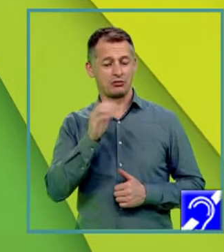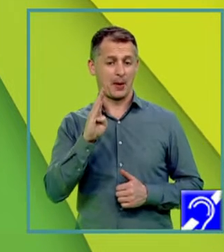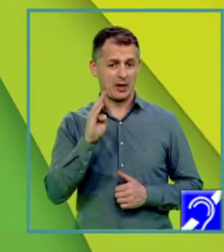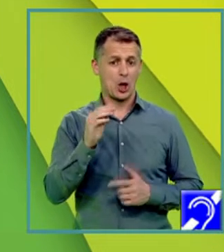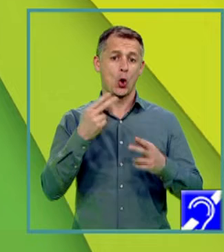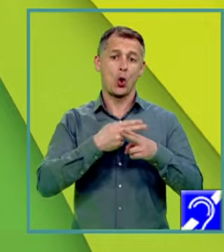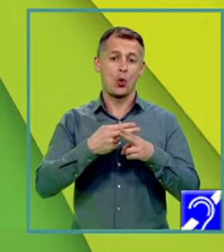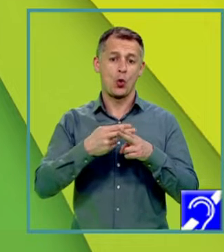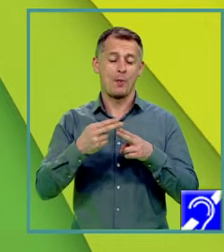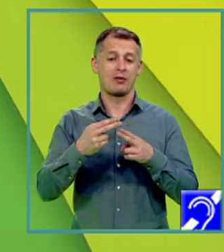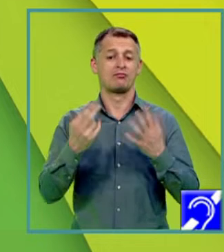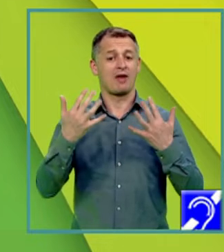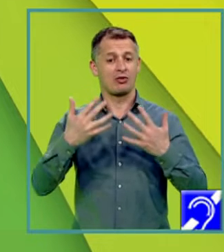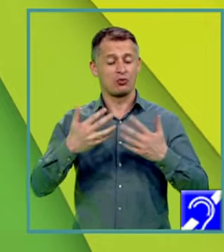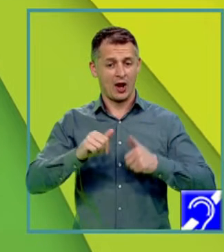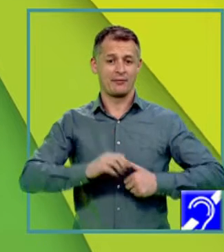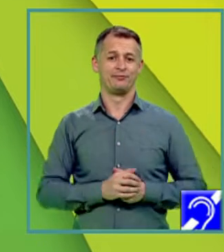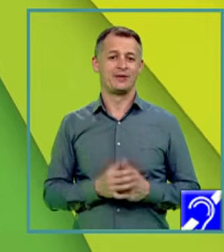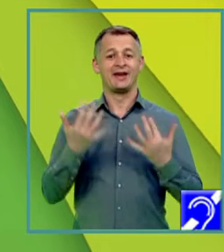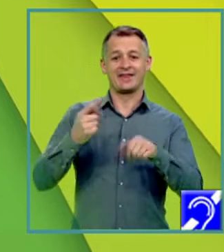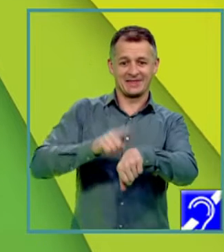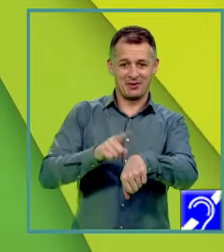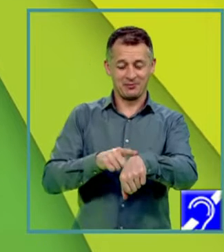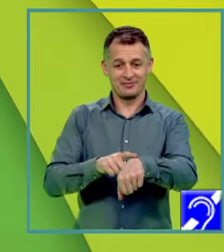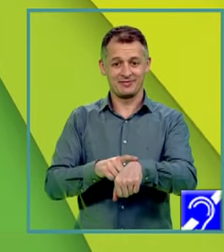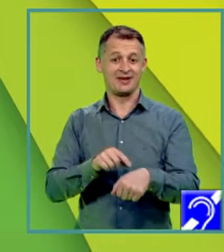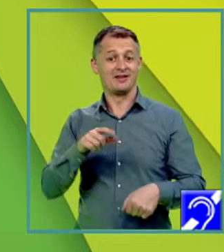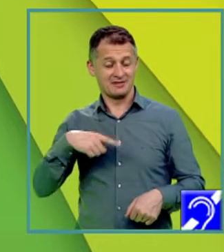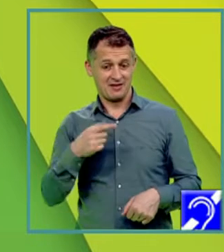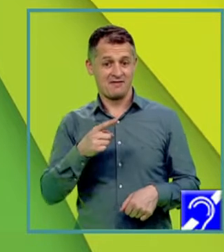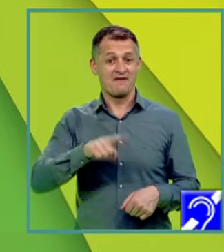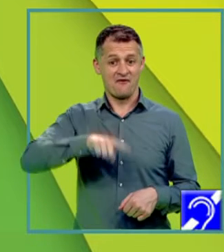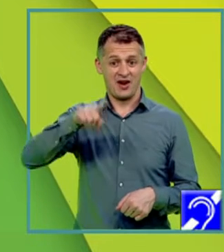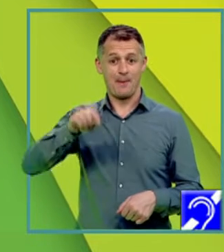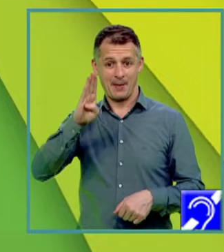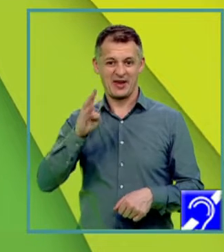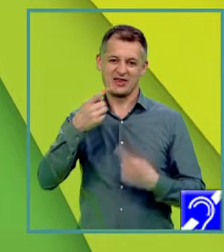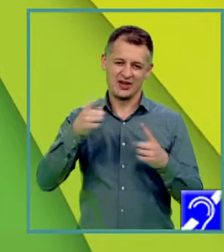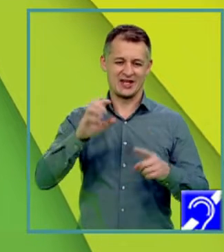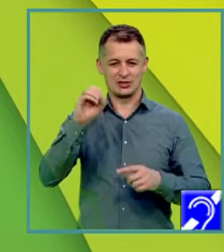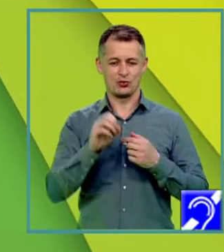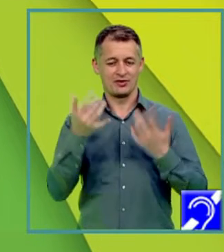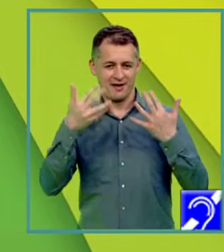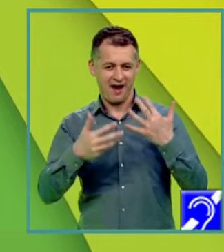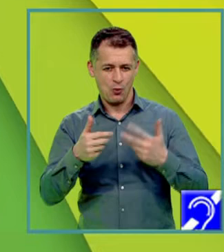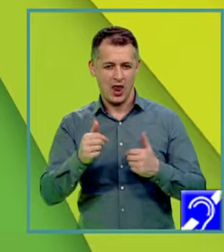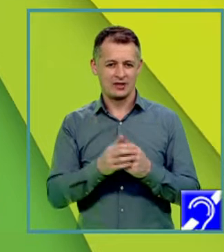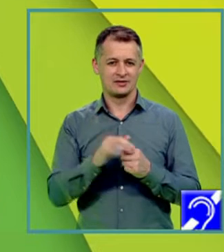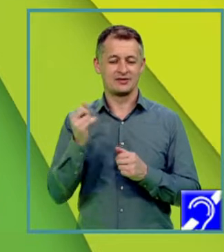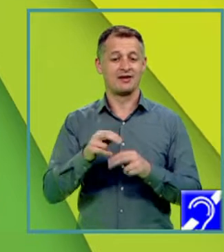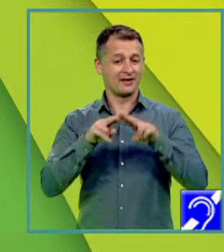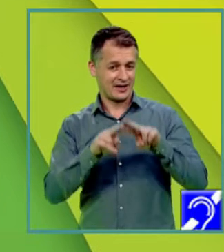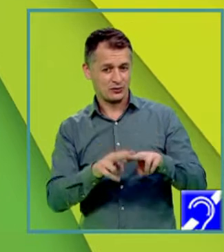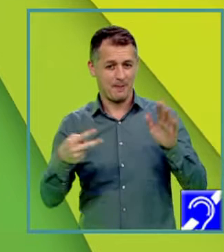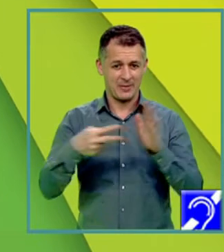cât timp numărul reținut în variabila b este diferit de zero se calculează în variabila rest restul